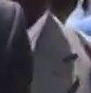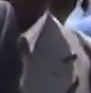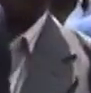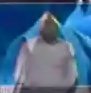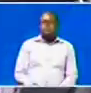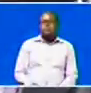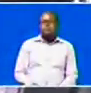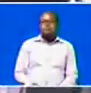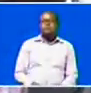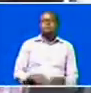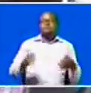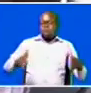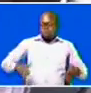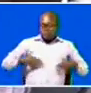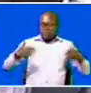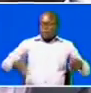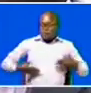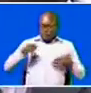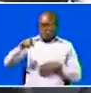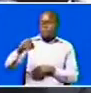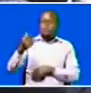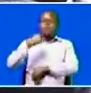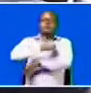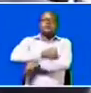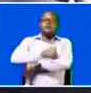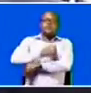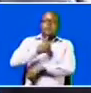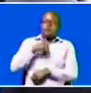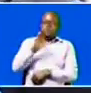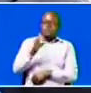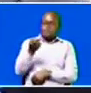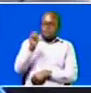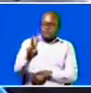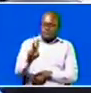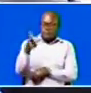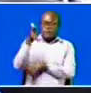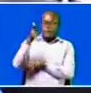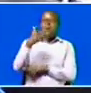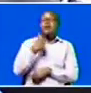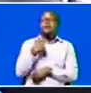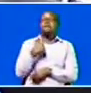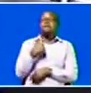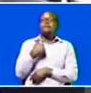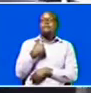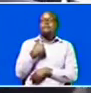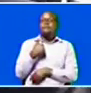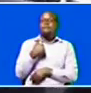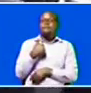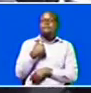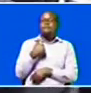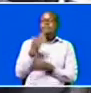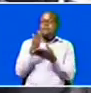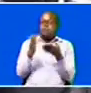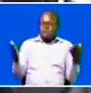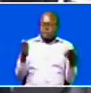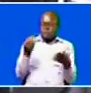I'm happy that this school had installed CCTV cameras, and some